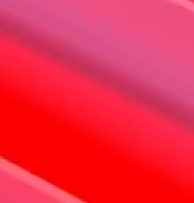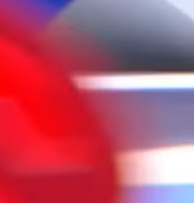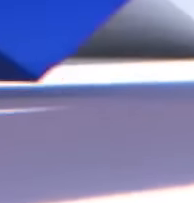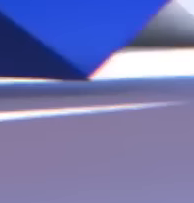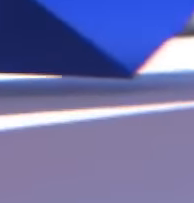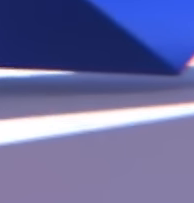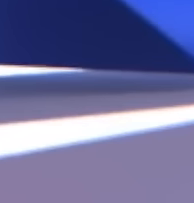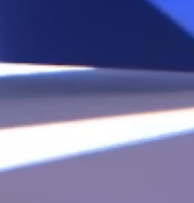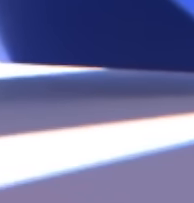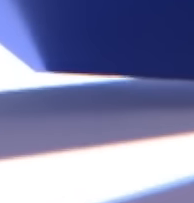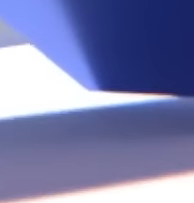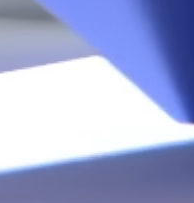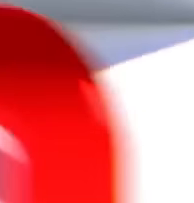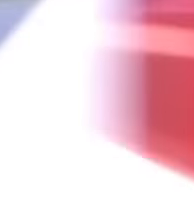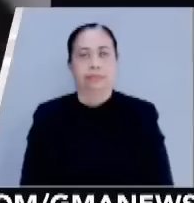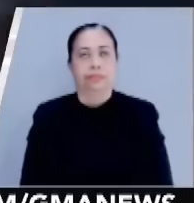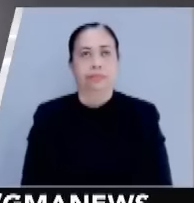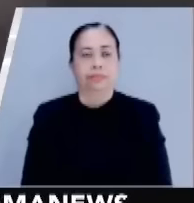Consulta.